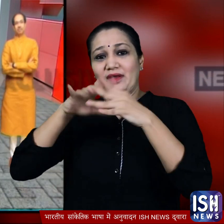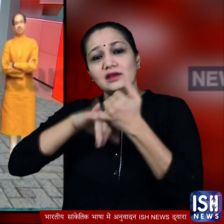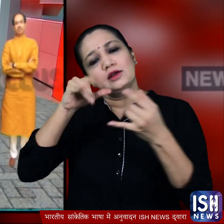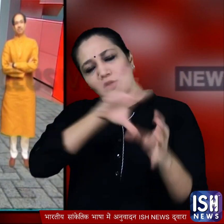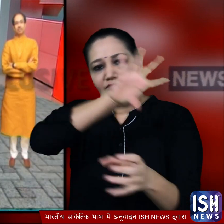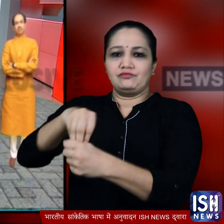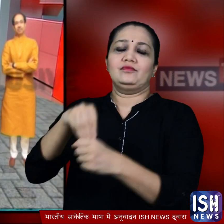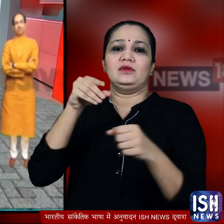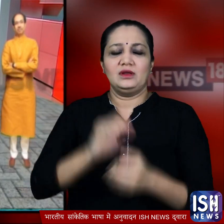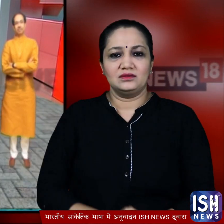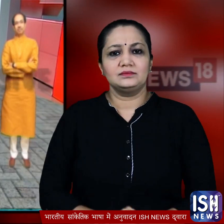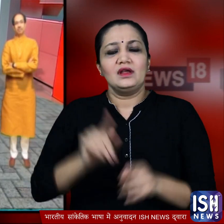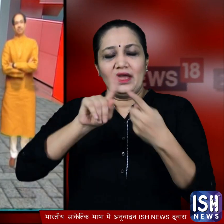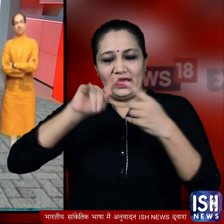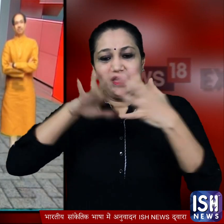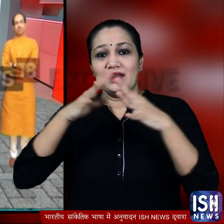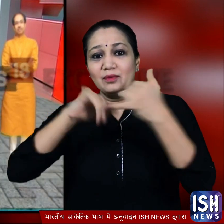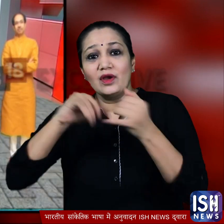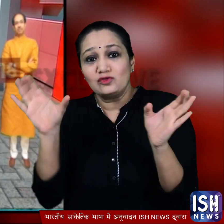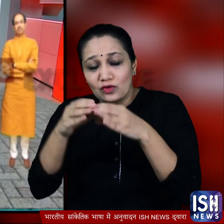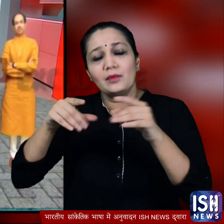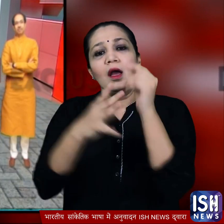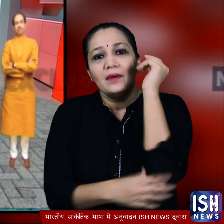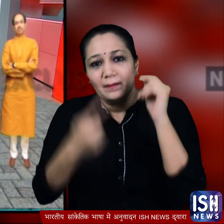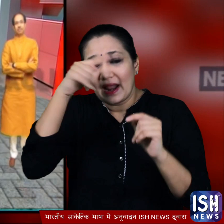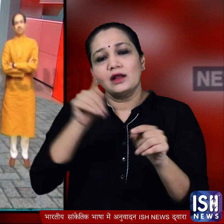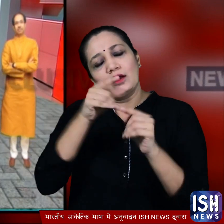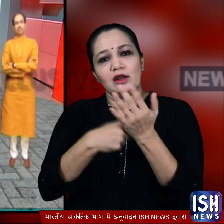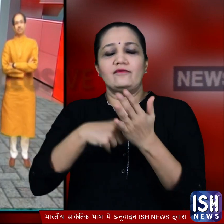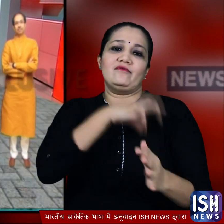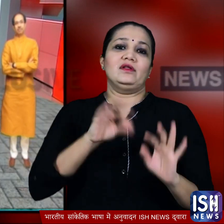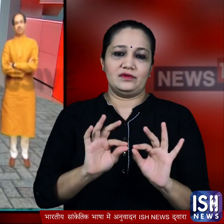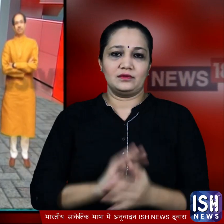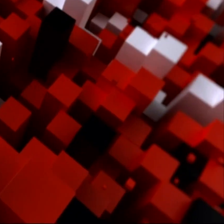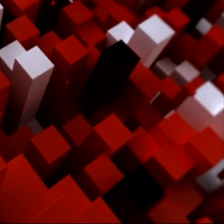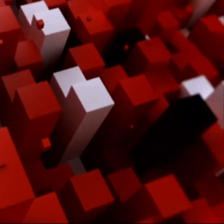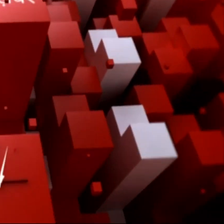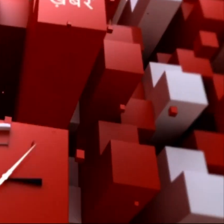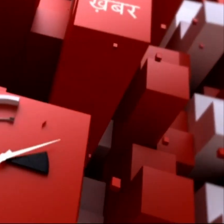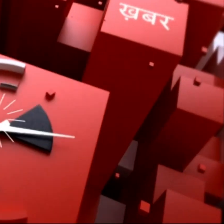मराठा समुदाय को भी जोड़ दिया है, ताकि ईडब्ल्यूएस श्रेणी के तहत मराठा समुदाय को आरक्षण का फायदा मिल पाए।